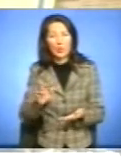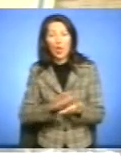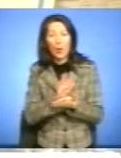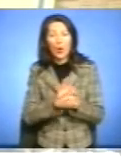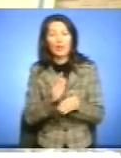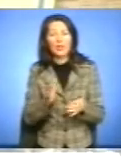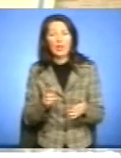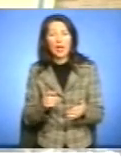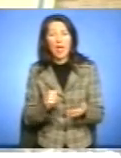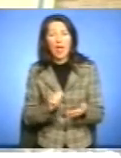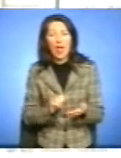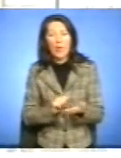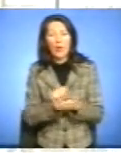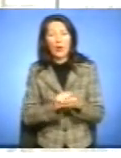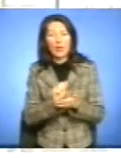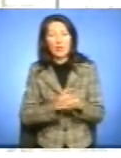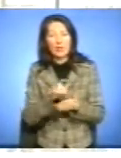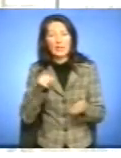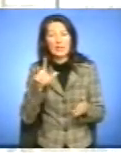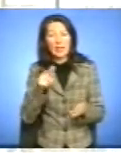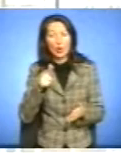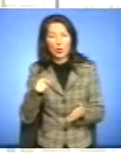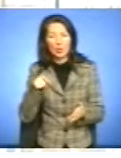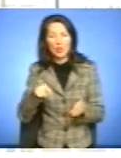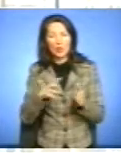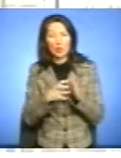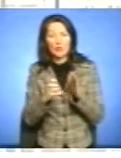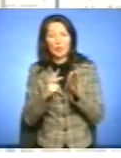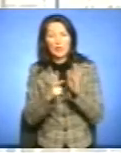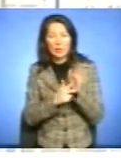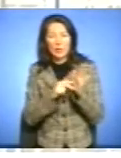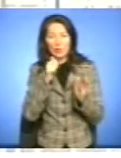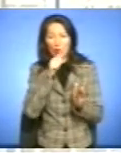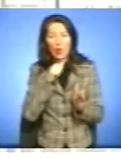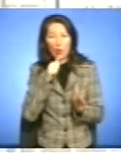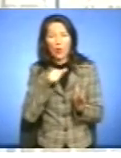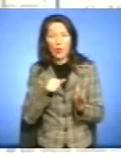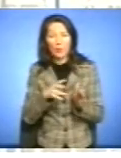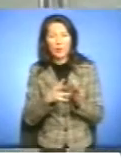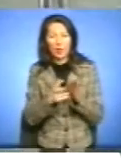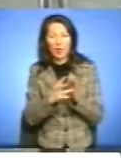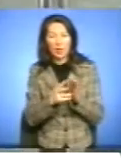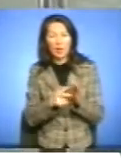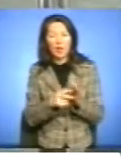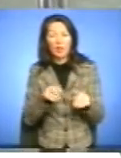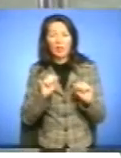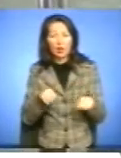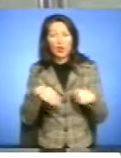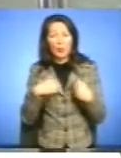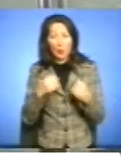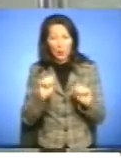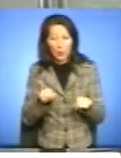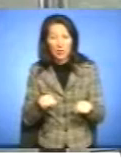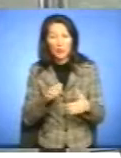голос» 3 грудня 1918 року та інші повідомлення, дають можливість ознайомитися з подіями тих років. Наша виставка складається з